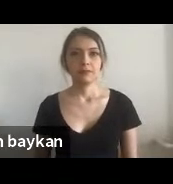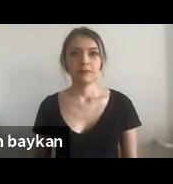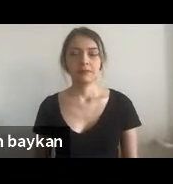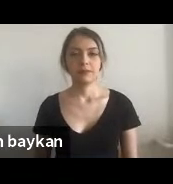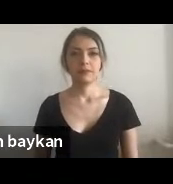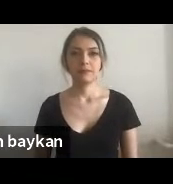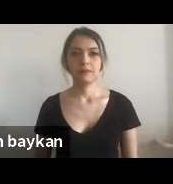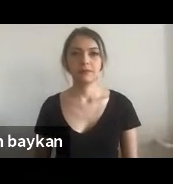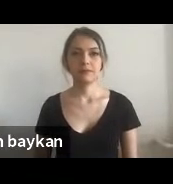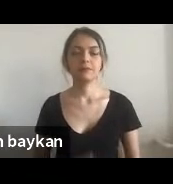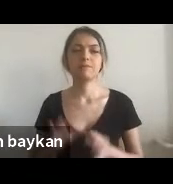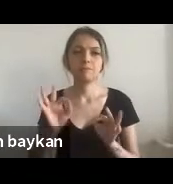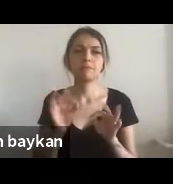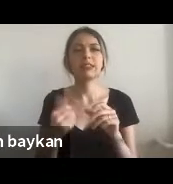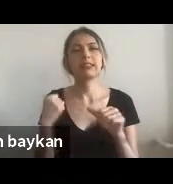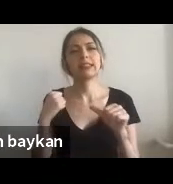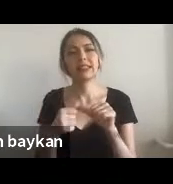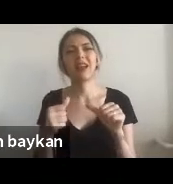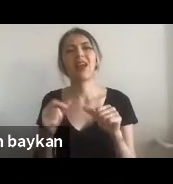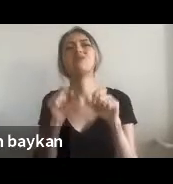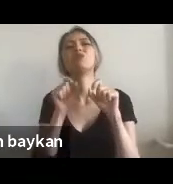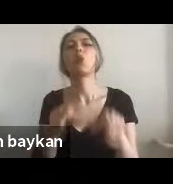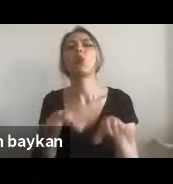Zaten sorularımız devam ediyor.